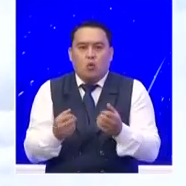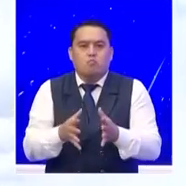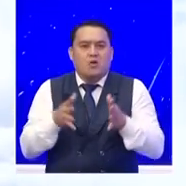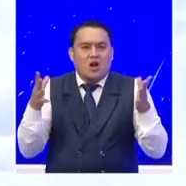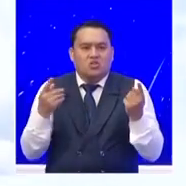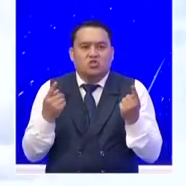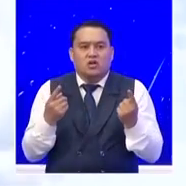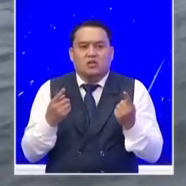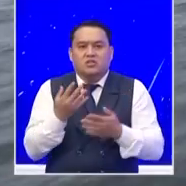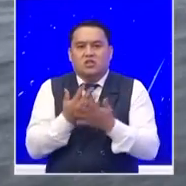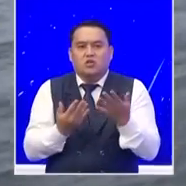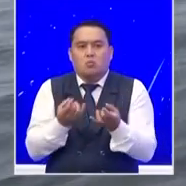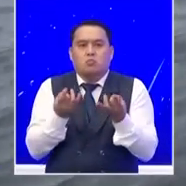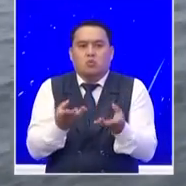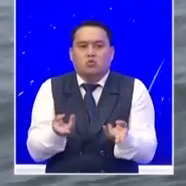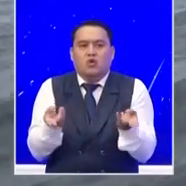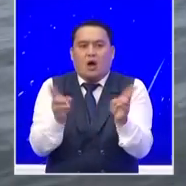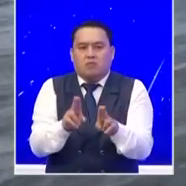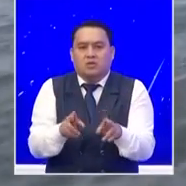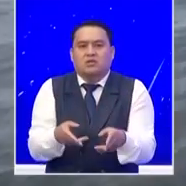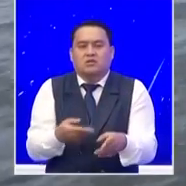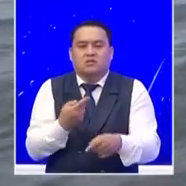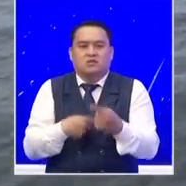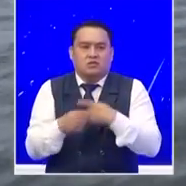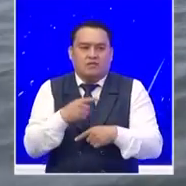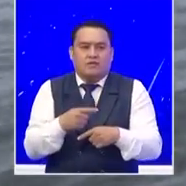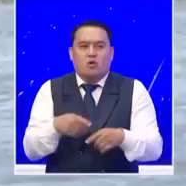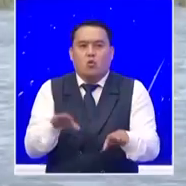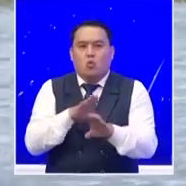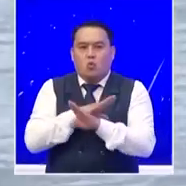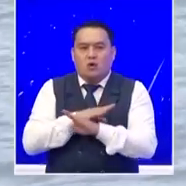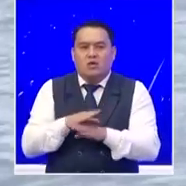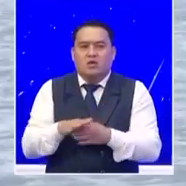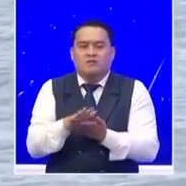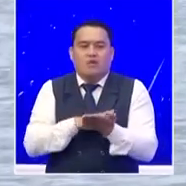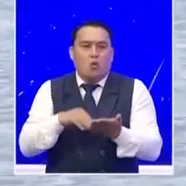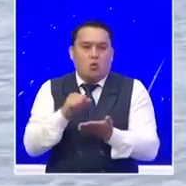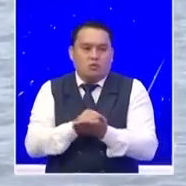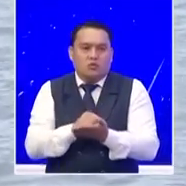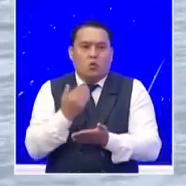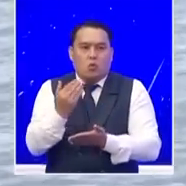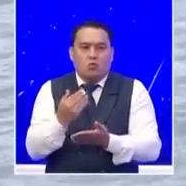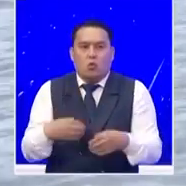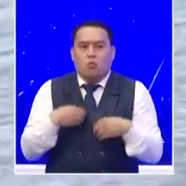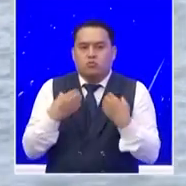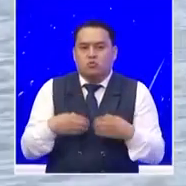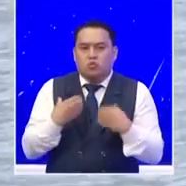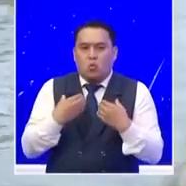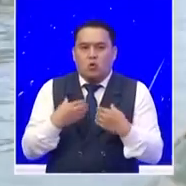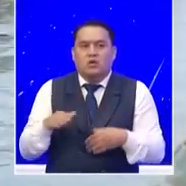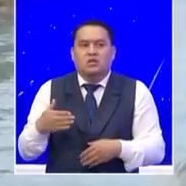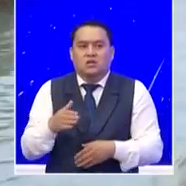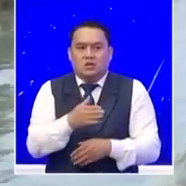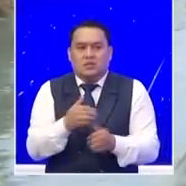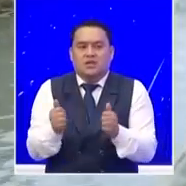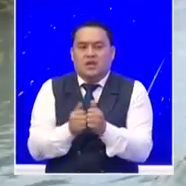пользователи дешевую сеть просто бросают обратно в воду. Это-то и есть погибель. Гниющая в воде мертвая плоть отпугивает нерестящуюся рыбу в